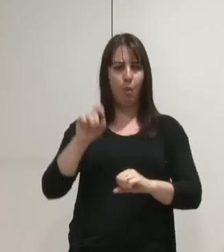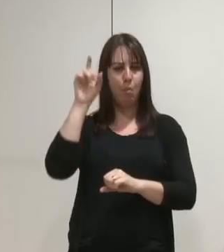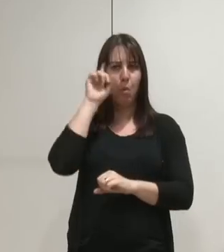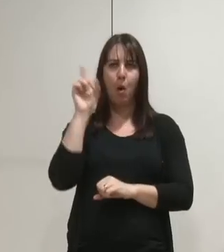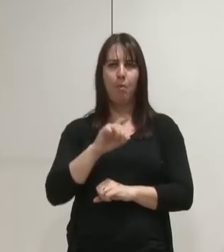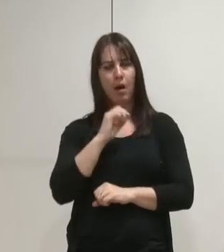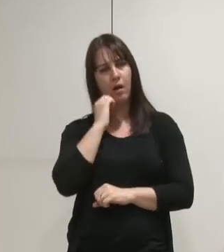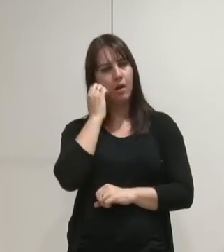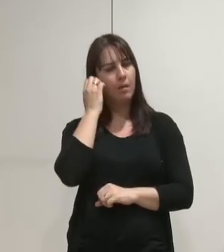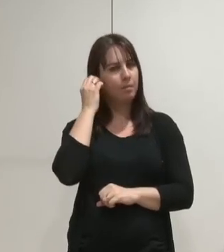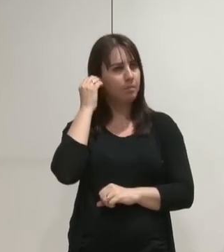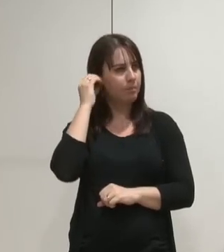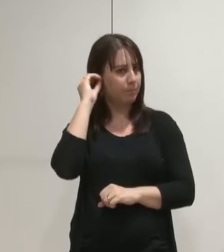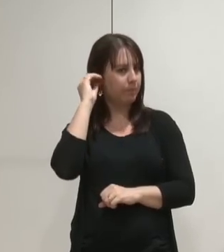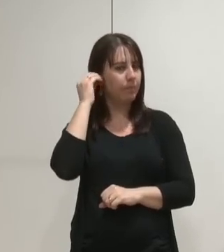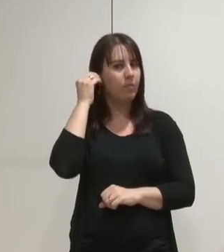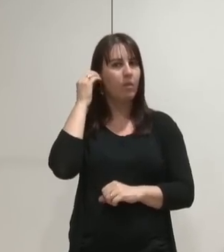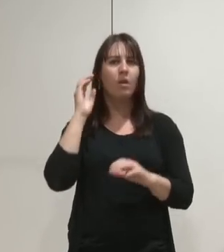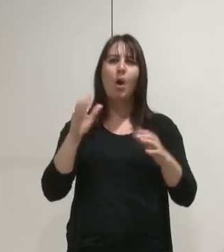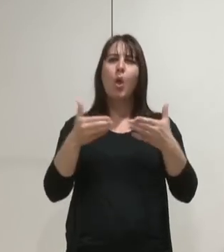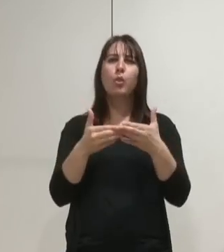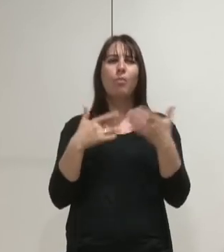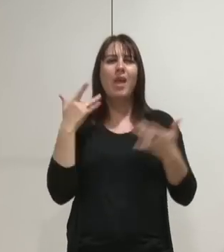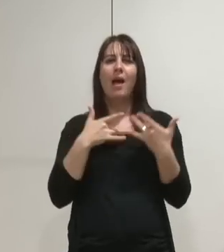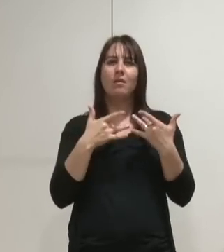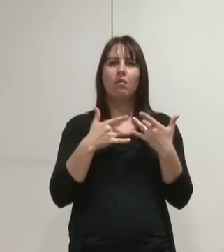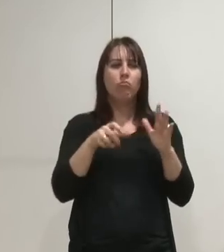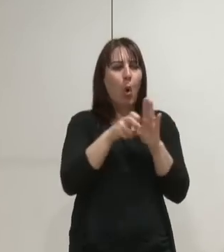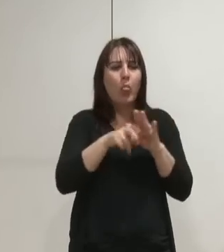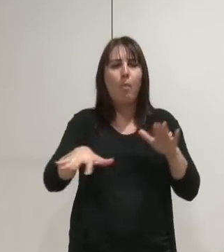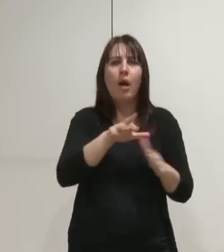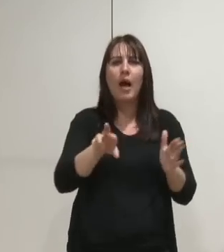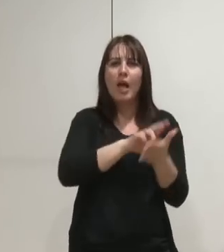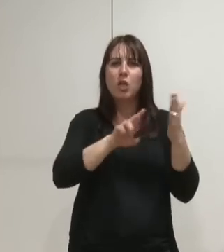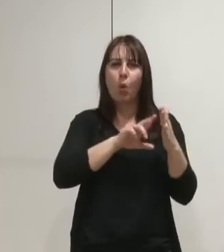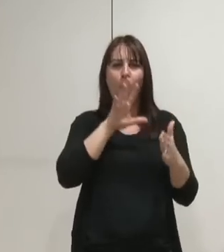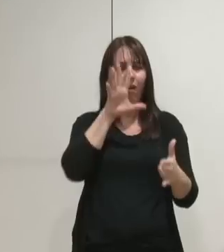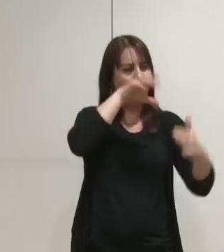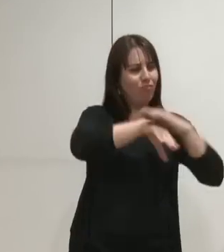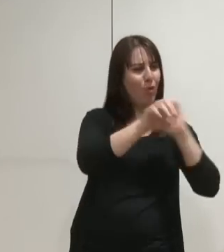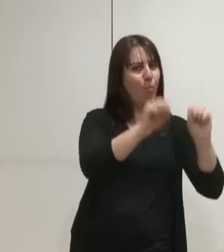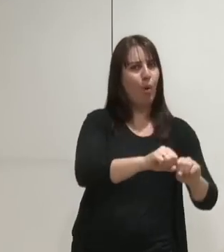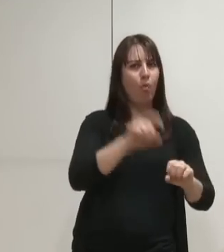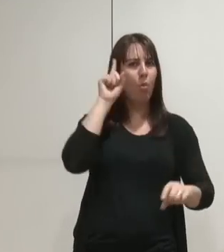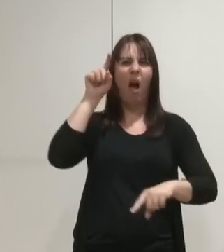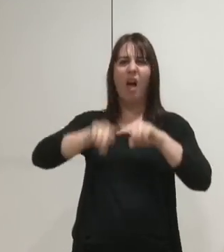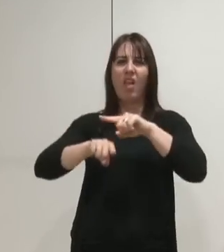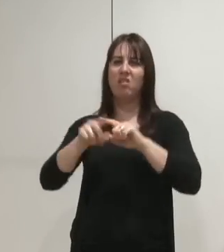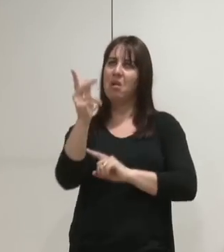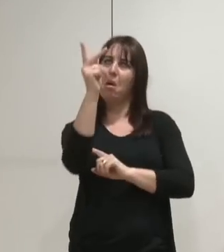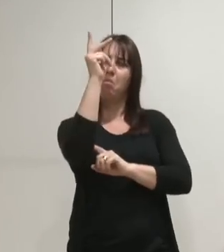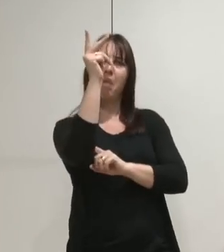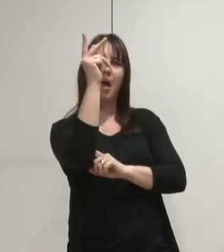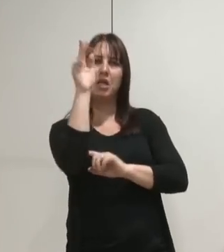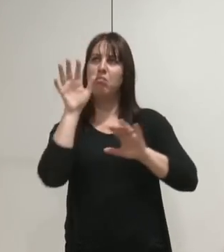permettre au théâtre aux troupes locales de s'exprimer davantage au théâtre municipal interdirait la venue